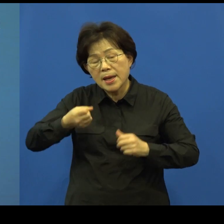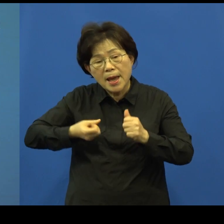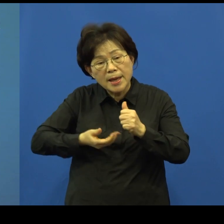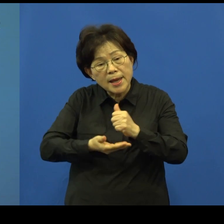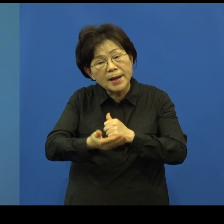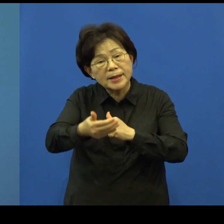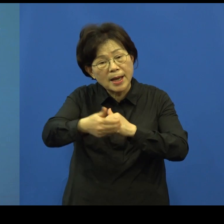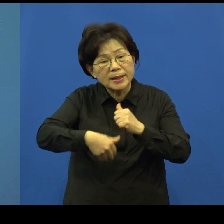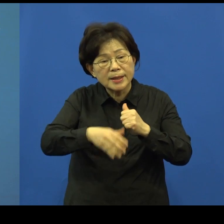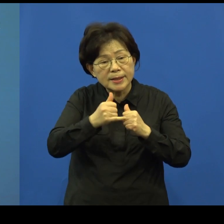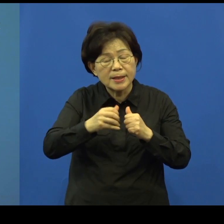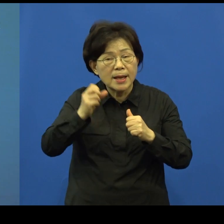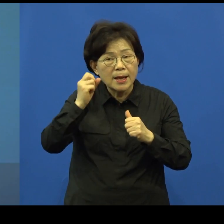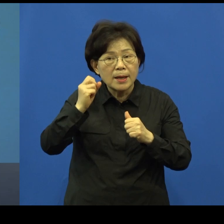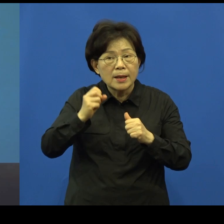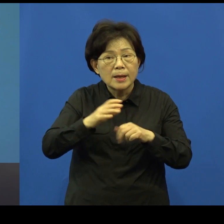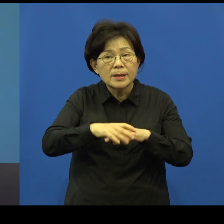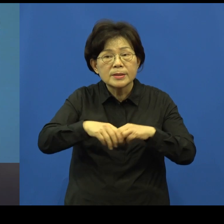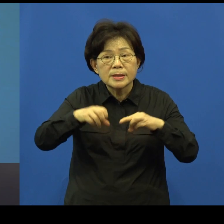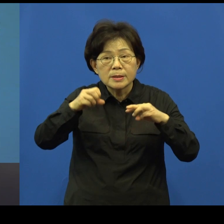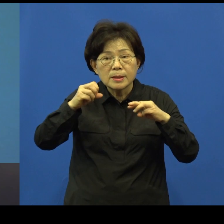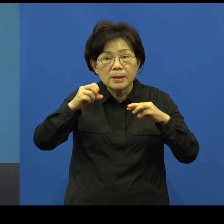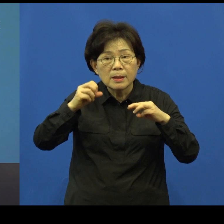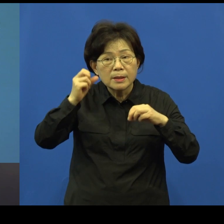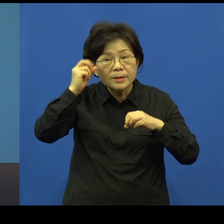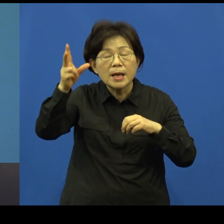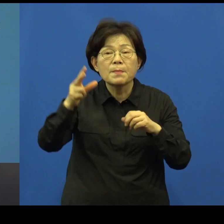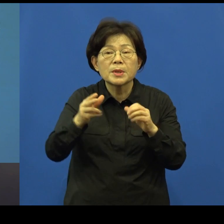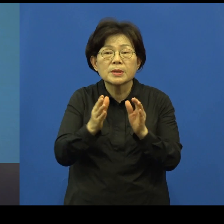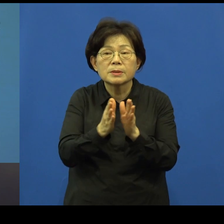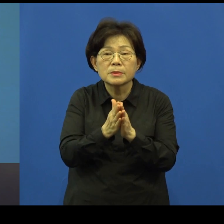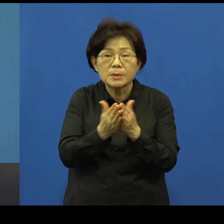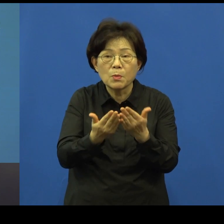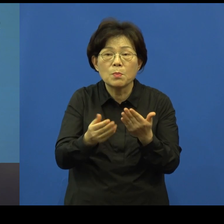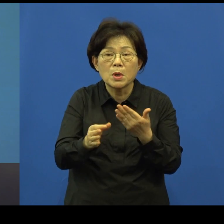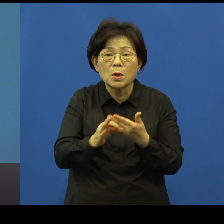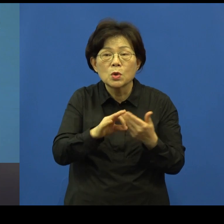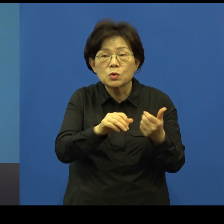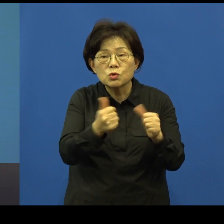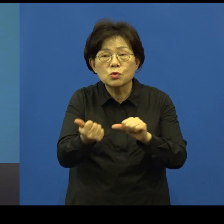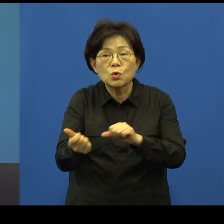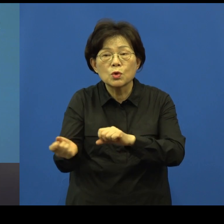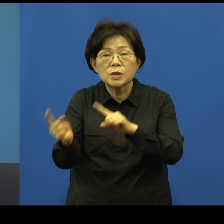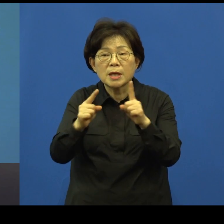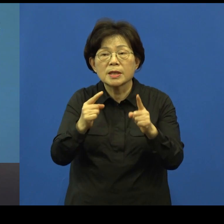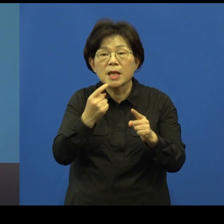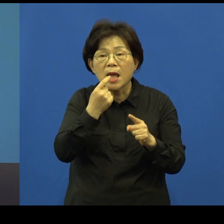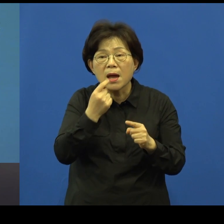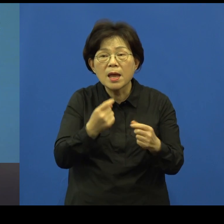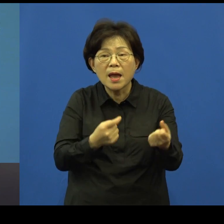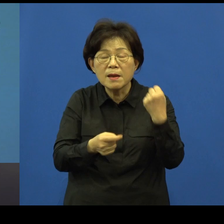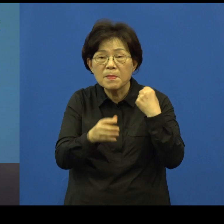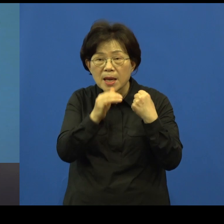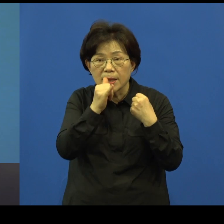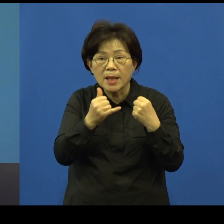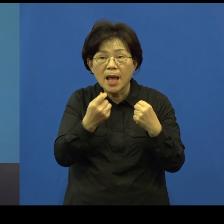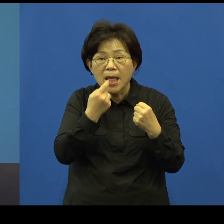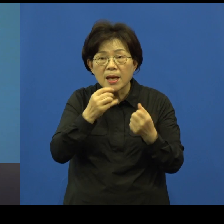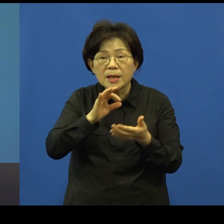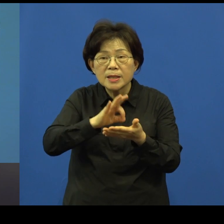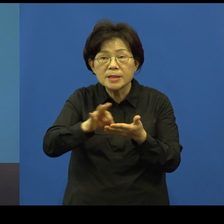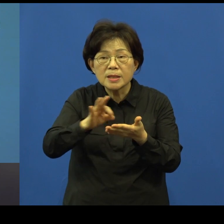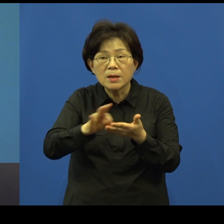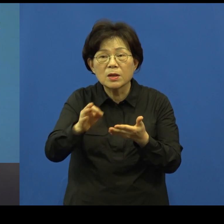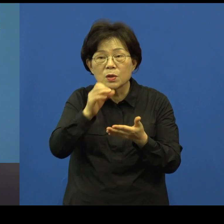것은 잠언 18장 21절입니다. 죽고 사는 것이 혀의 힘에 달렸나니 혀를 쓰기